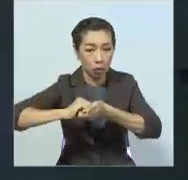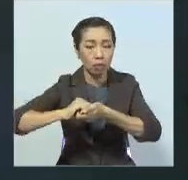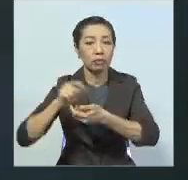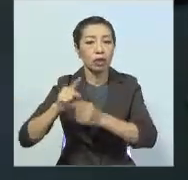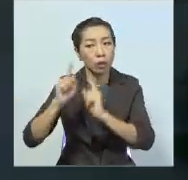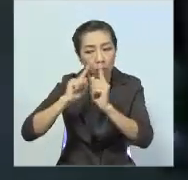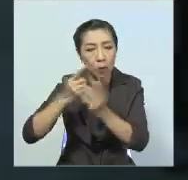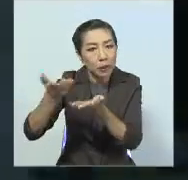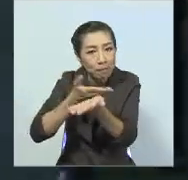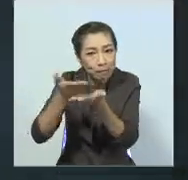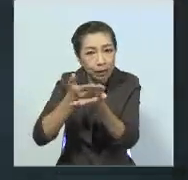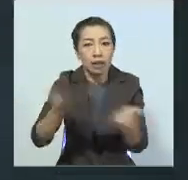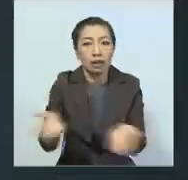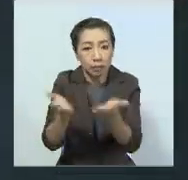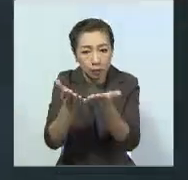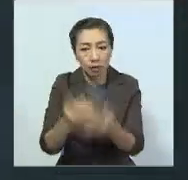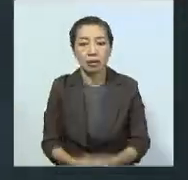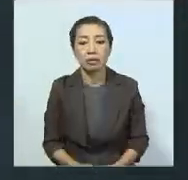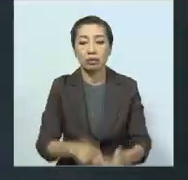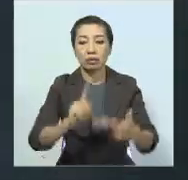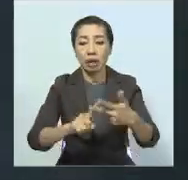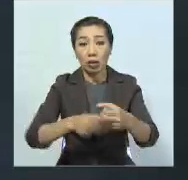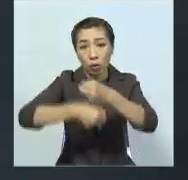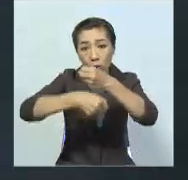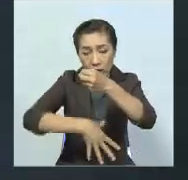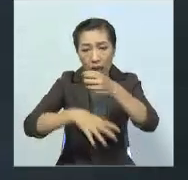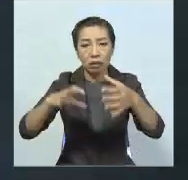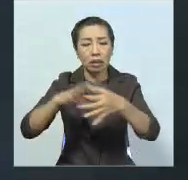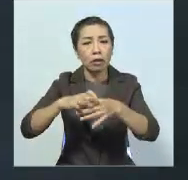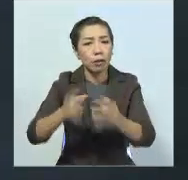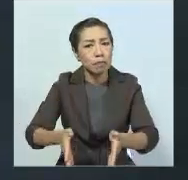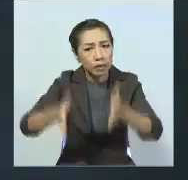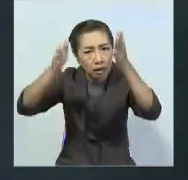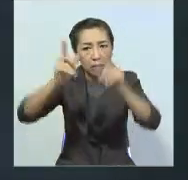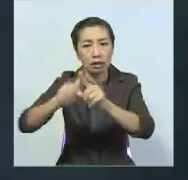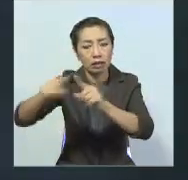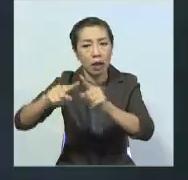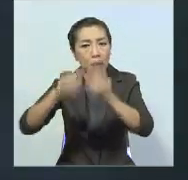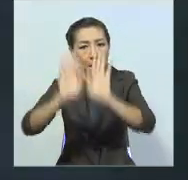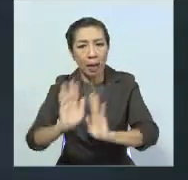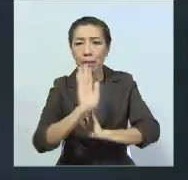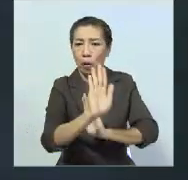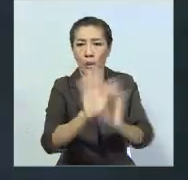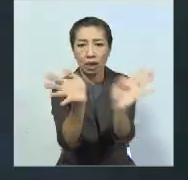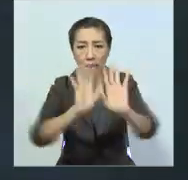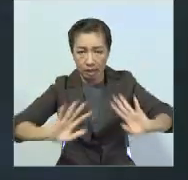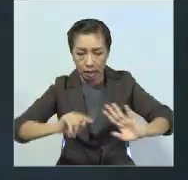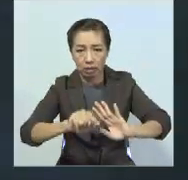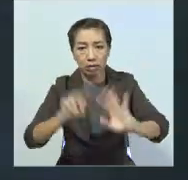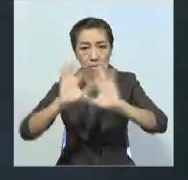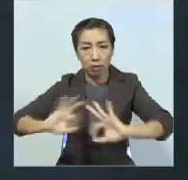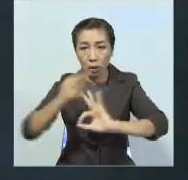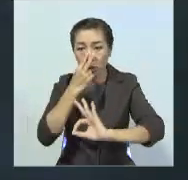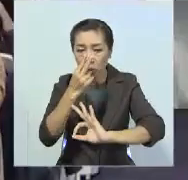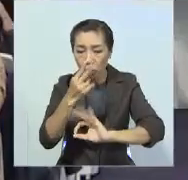กรวมทั้งนะคะได้เน้นย้ำการเสริมสร้างโครงสร้างสถาปัตยกรรมภูมิภาคที่อาเซียนเป็นแกนกลางโดยคำนึงถึ